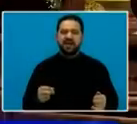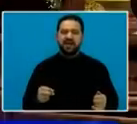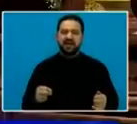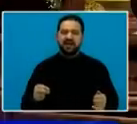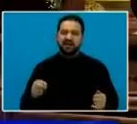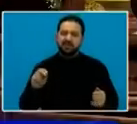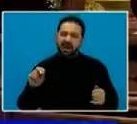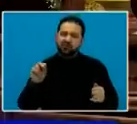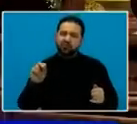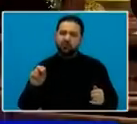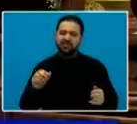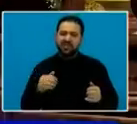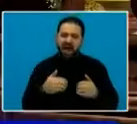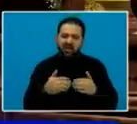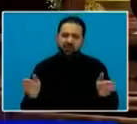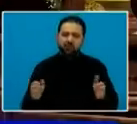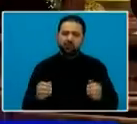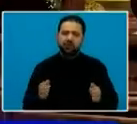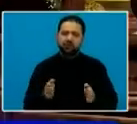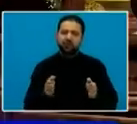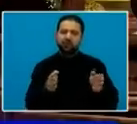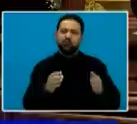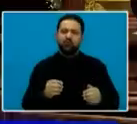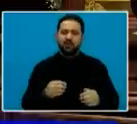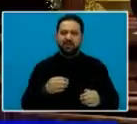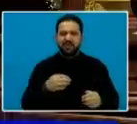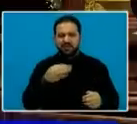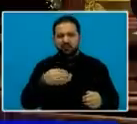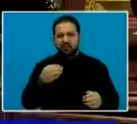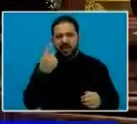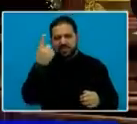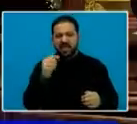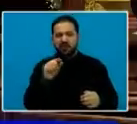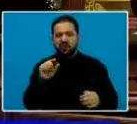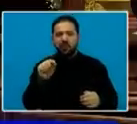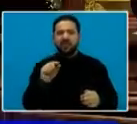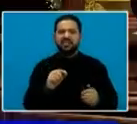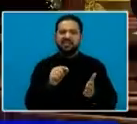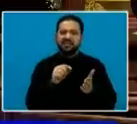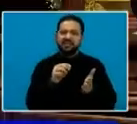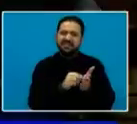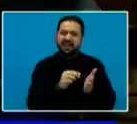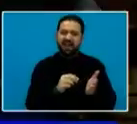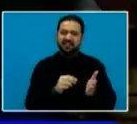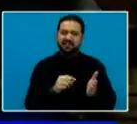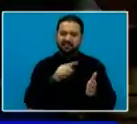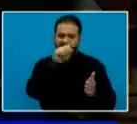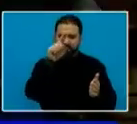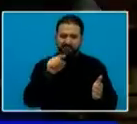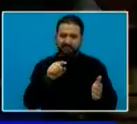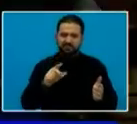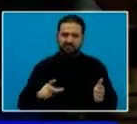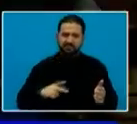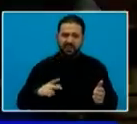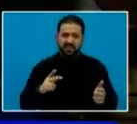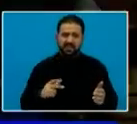drumului? Spuneați că la un moment dat ajungem să-l avem. Este ca la